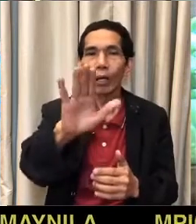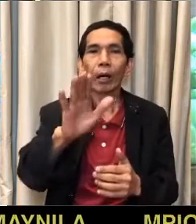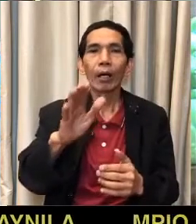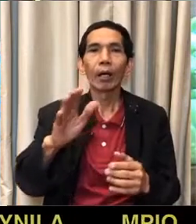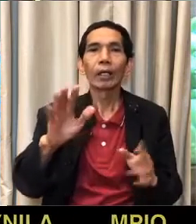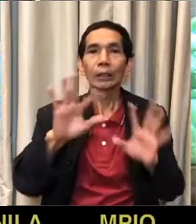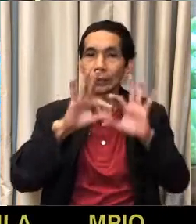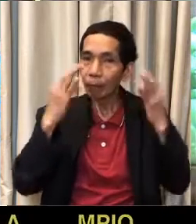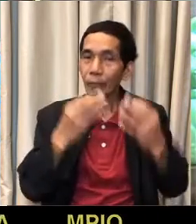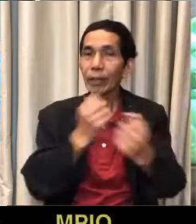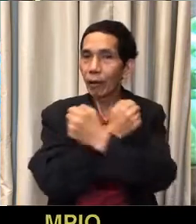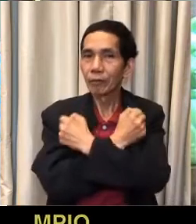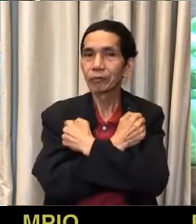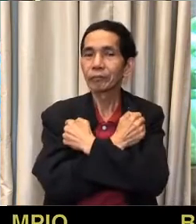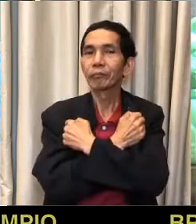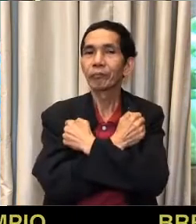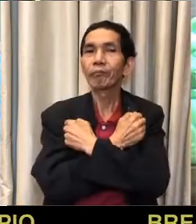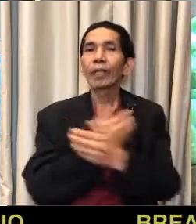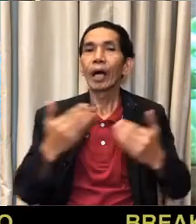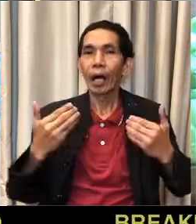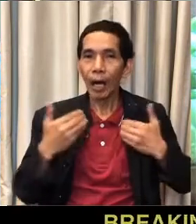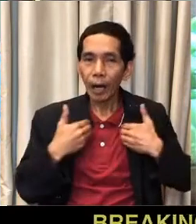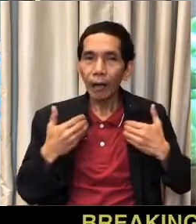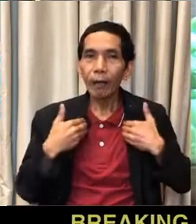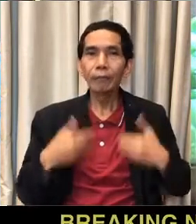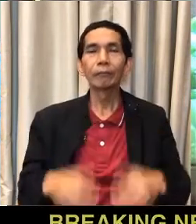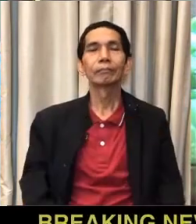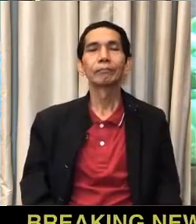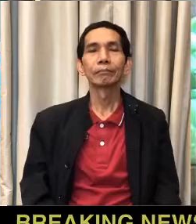mga mahal sa buhay. O, merong mga